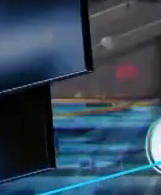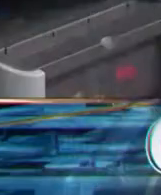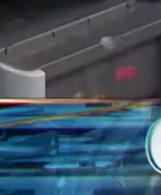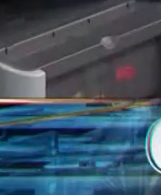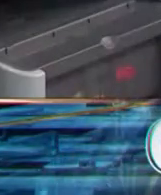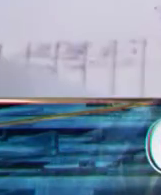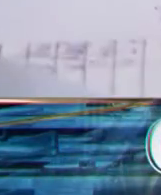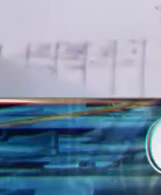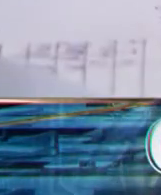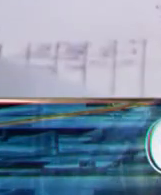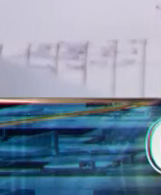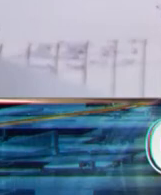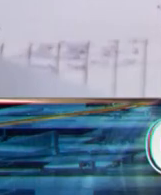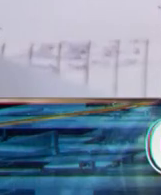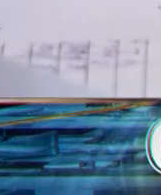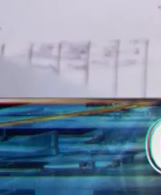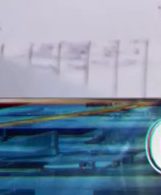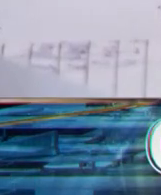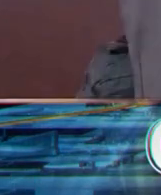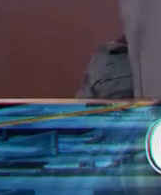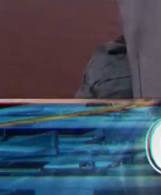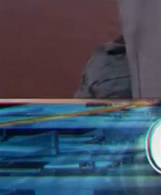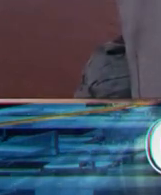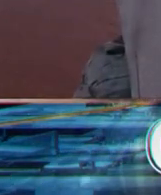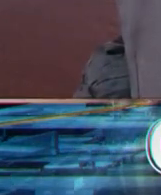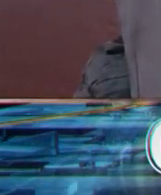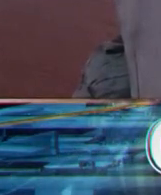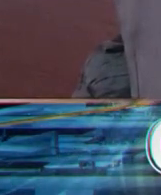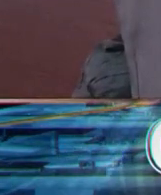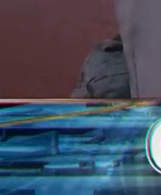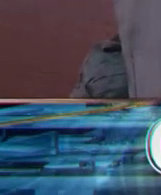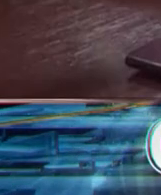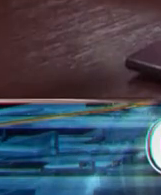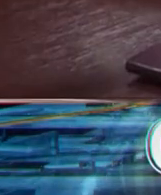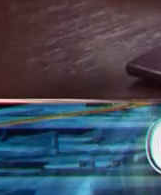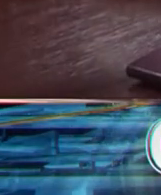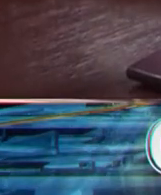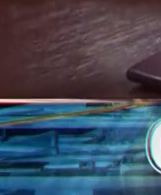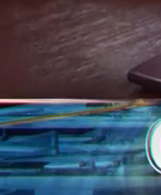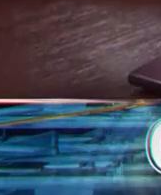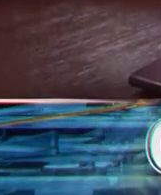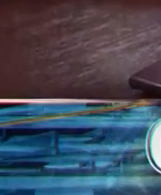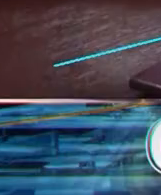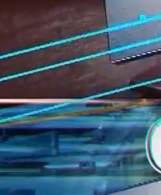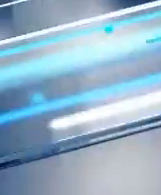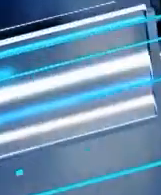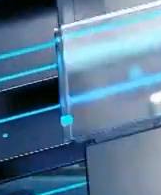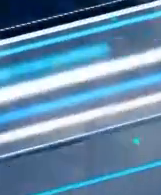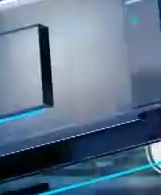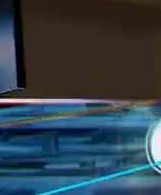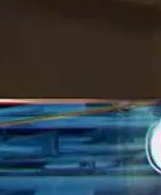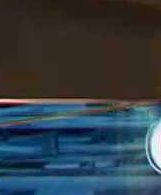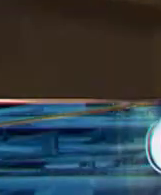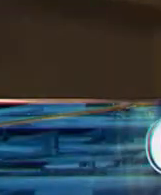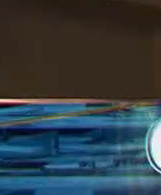Путь домой. С начала года на получение статуса уралмана в Алматинской области подали заявку более 1500 человек.